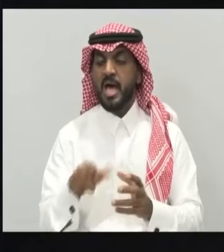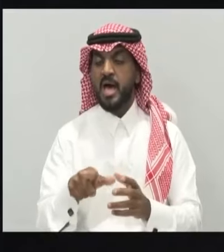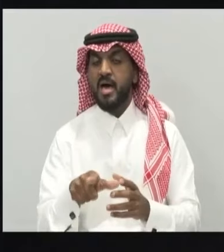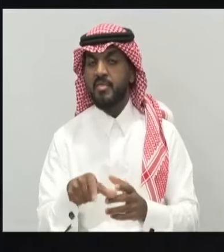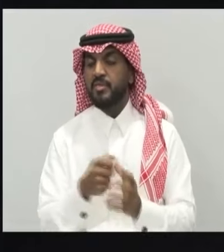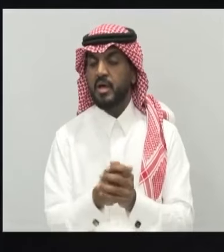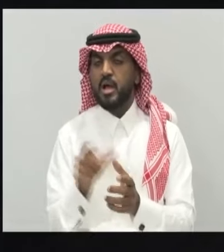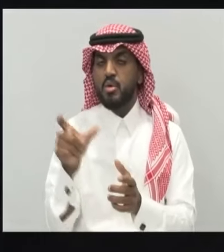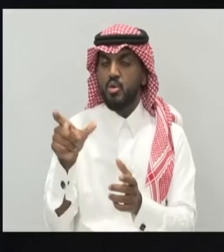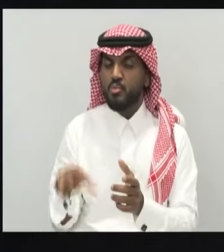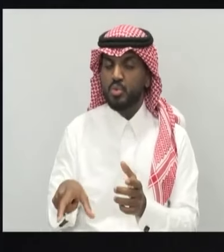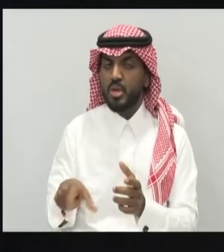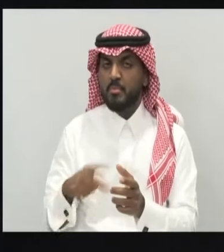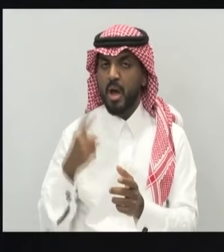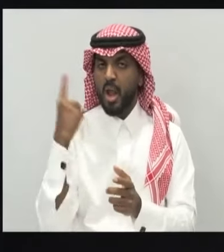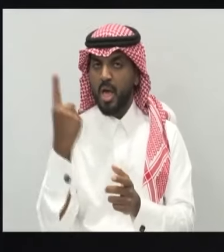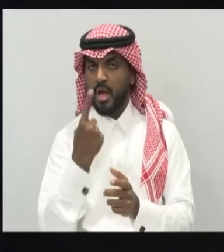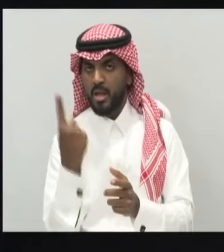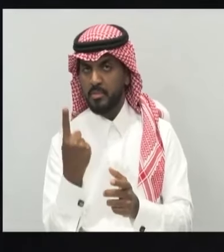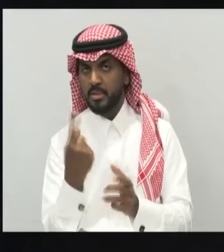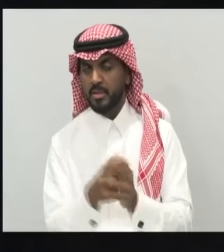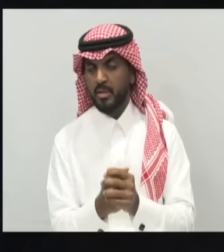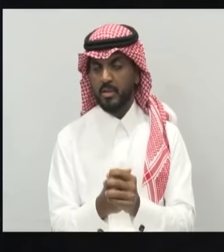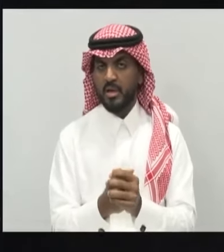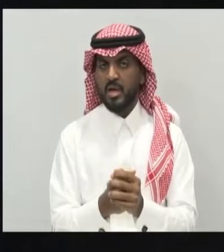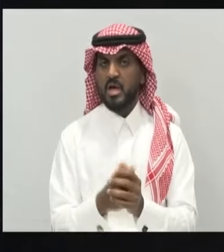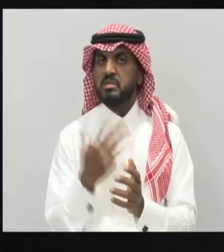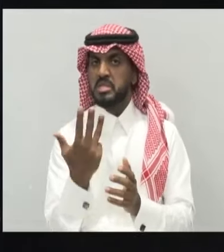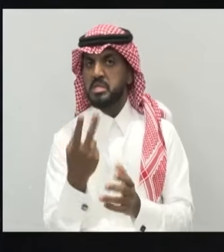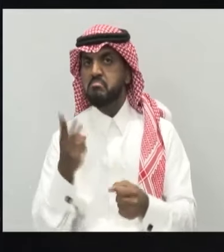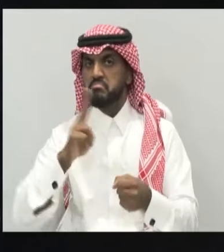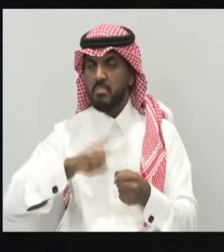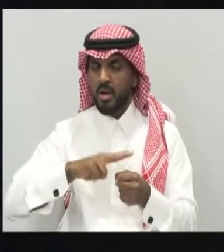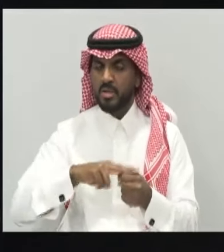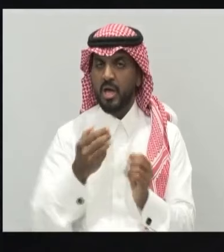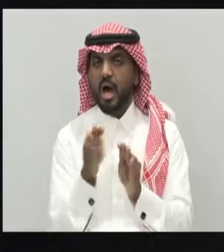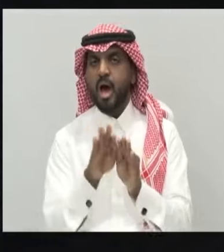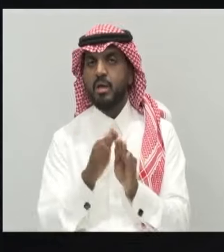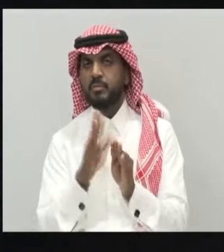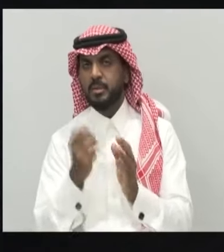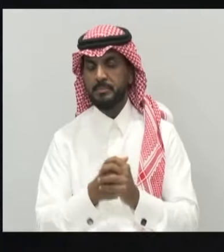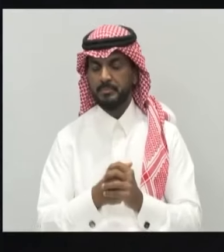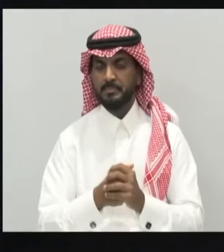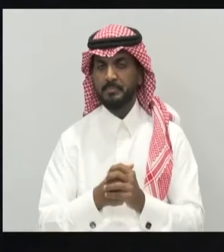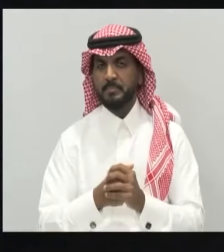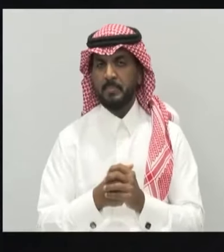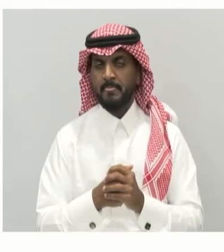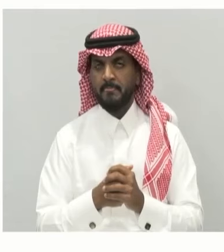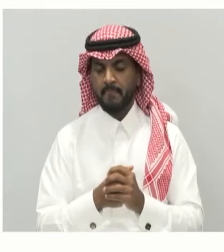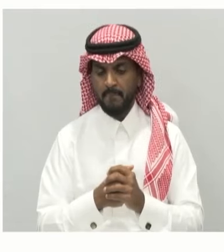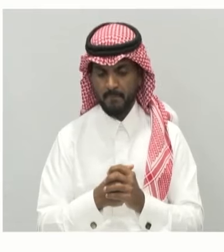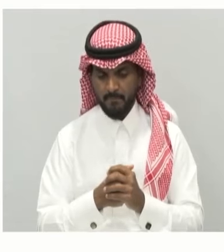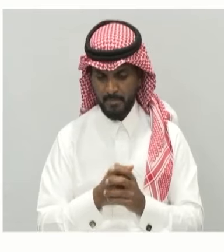العالمي قفز تسعه امثال عرض الباب اذا هذا منطقي صح ولا لا يا ابطال بارك الله فيكم طيب